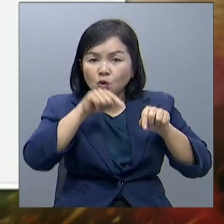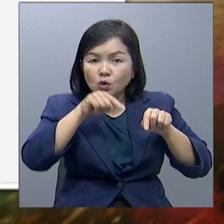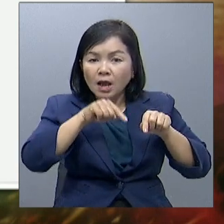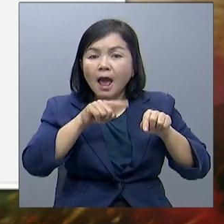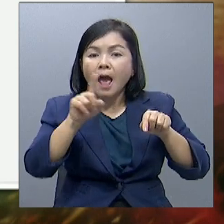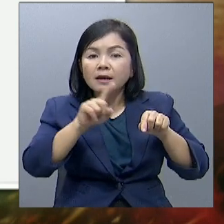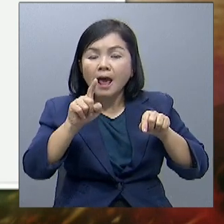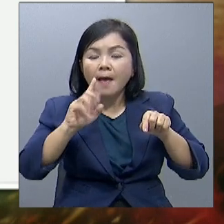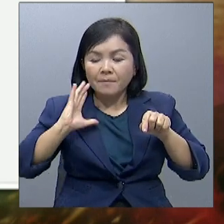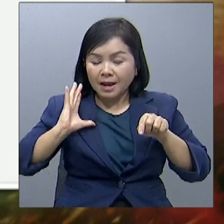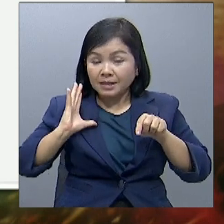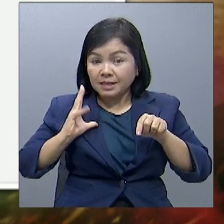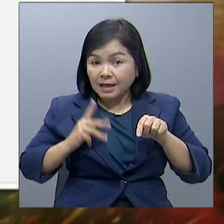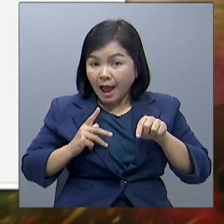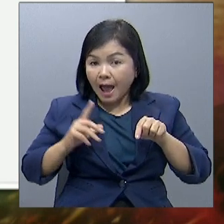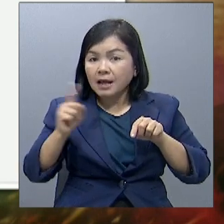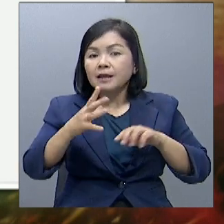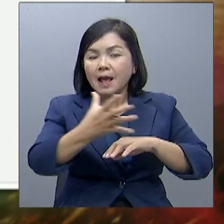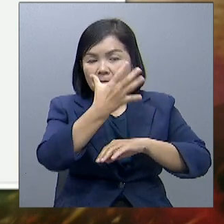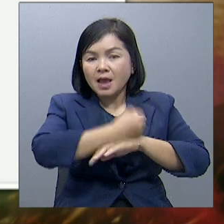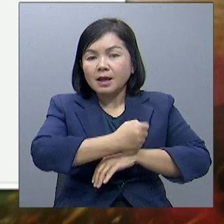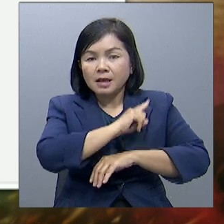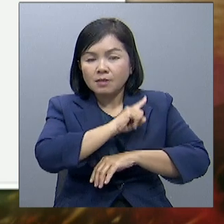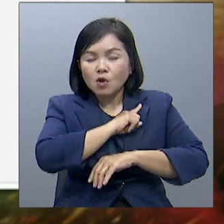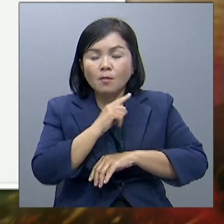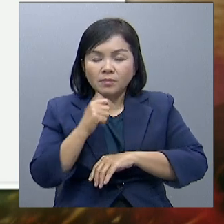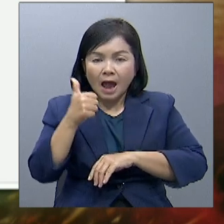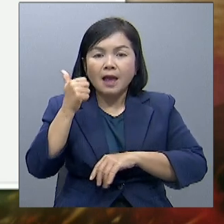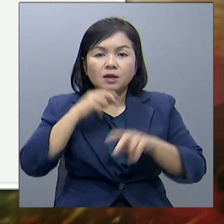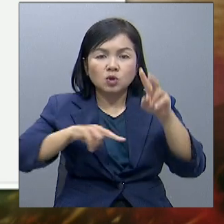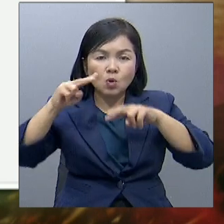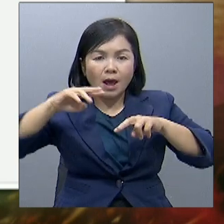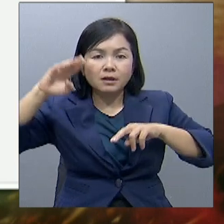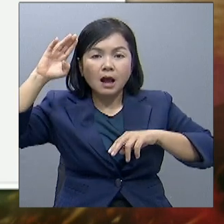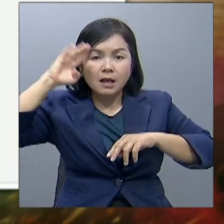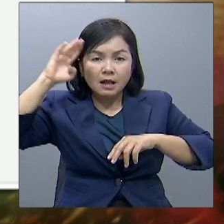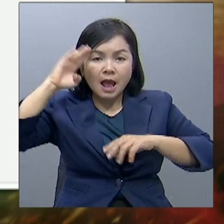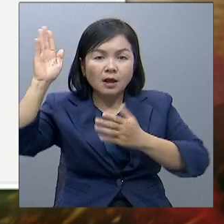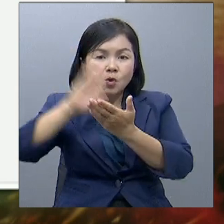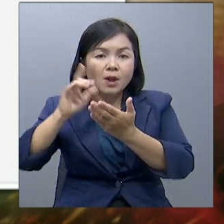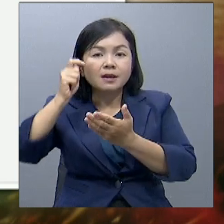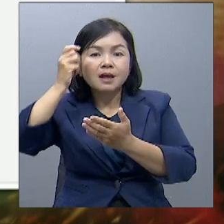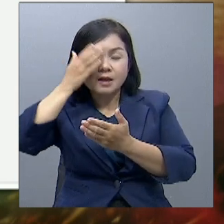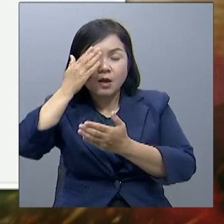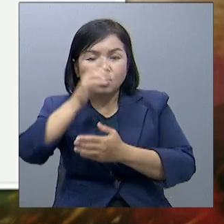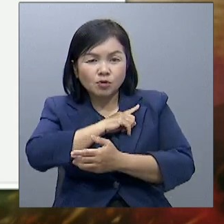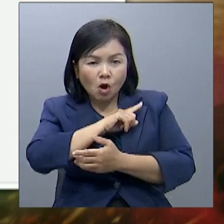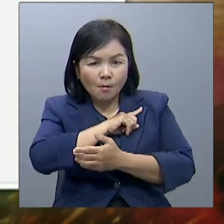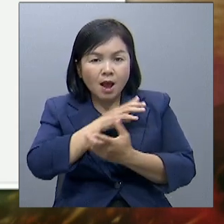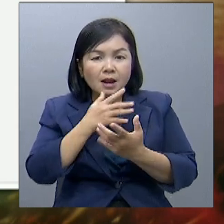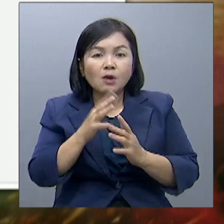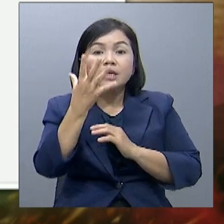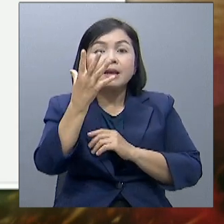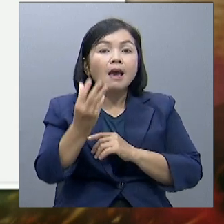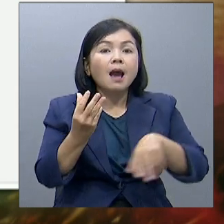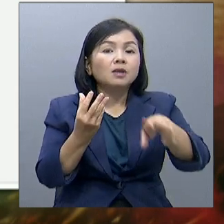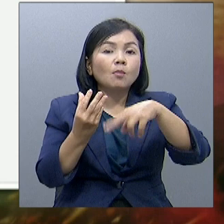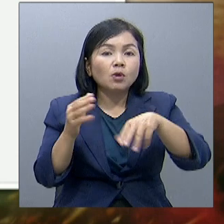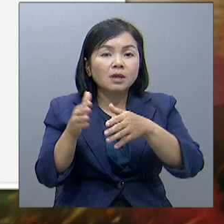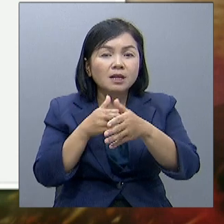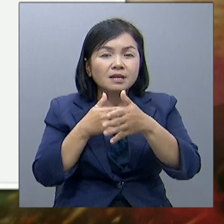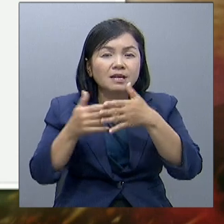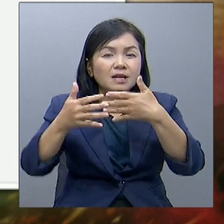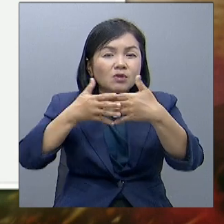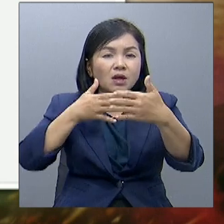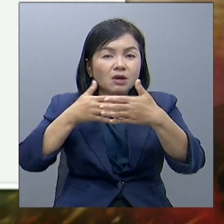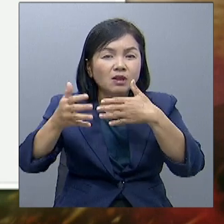คือให้ปาเลสไตน์มีอำนาจทางการเมืองแต่ว่าการดูแลความมั่นคงเป็นหน้าที่ของอิสราเอลส่วนพื้นที่ที่เหลือค่ะสีเทาๆนะคะเรียก